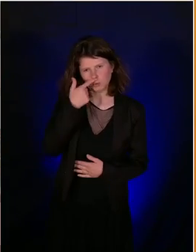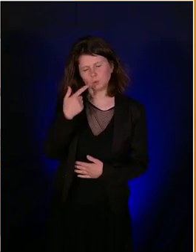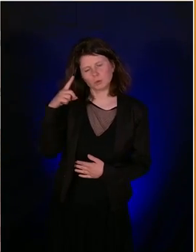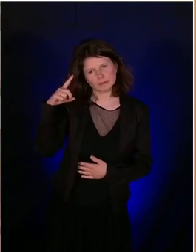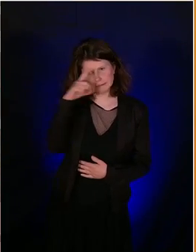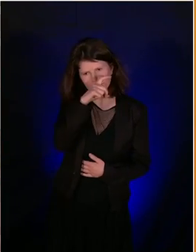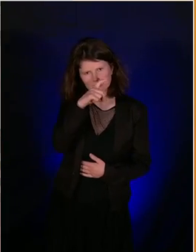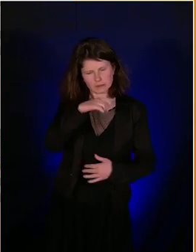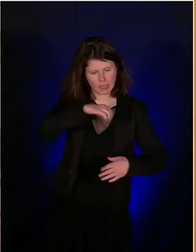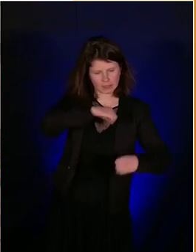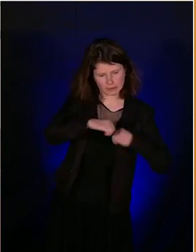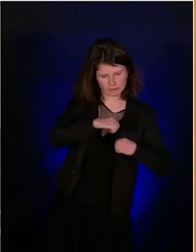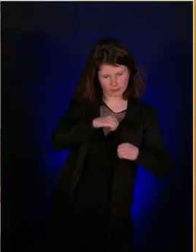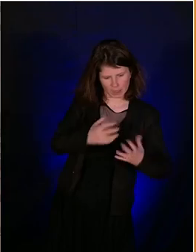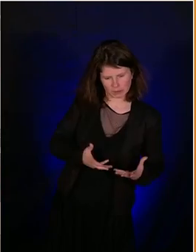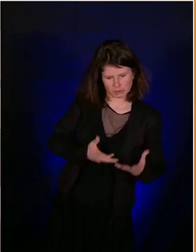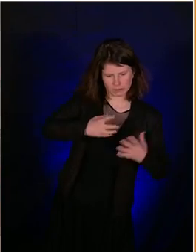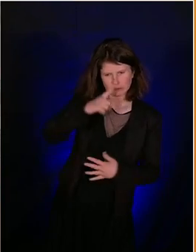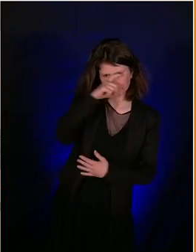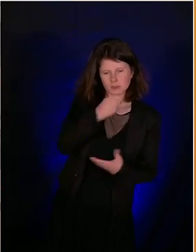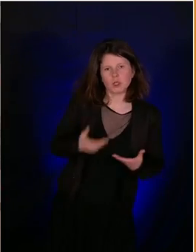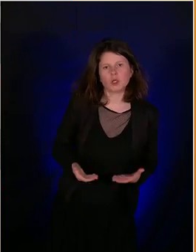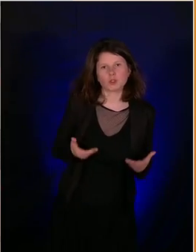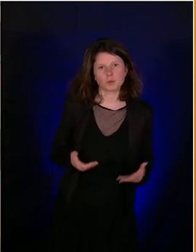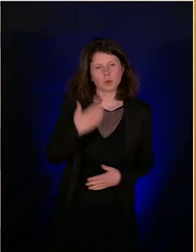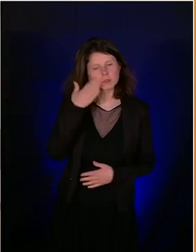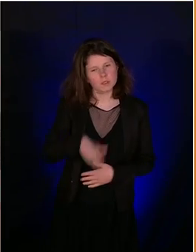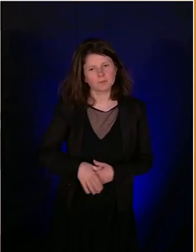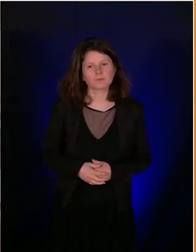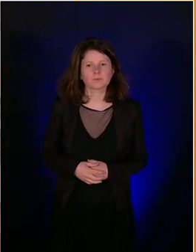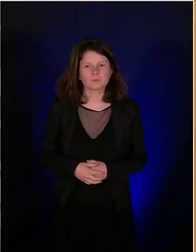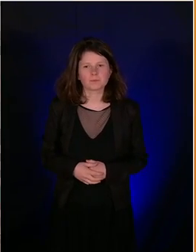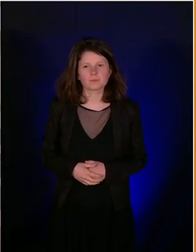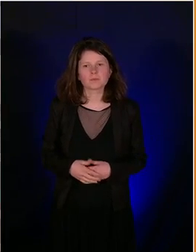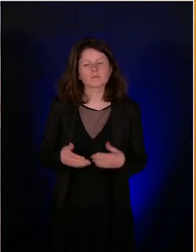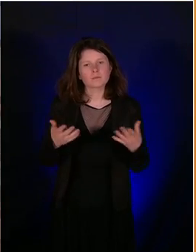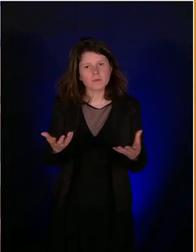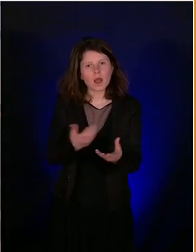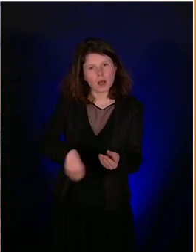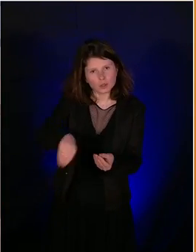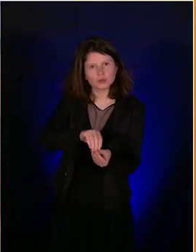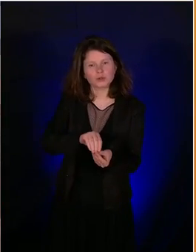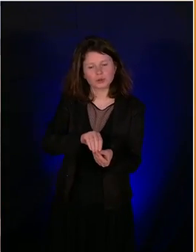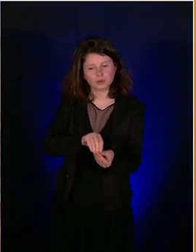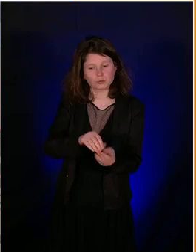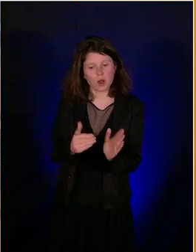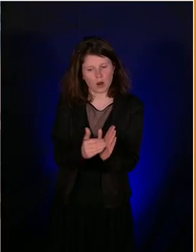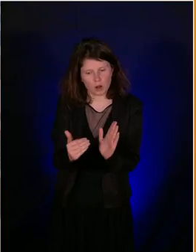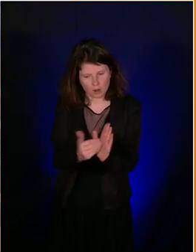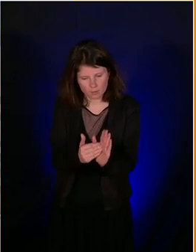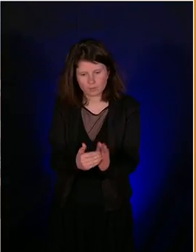vivre notre activité dans toutes les organisations enfin à nouveau je tiens à saluer avec